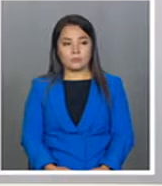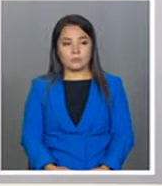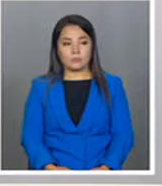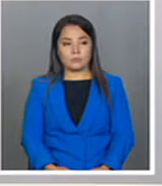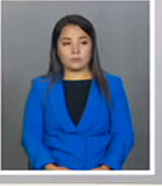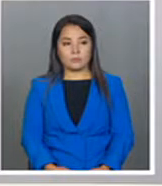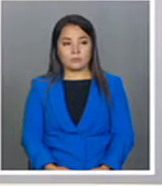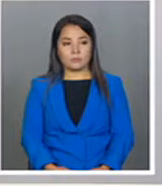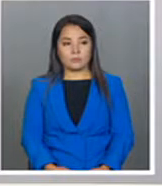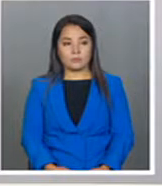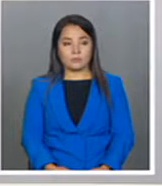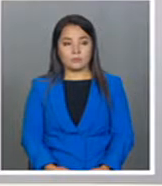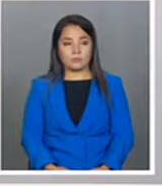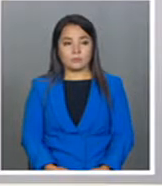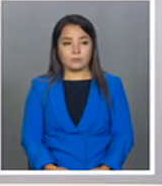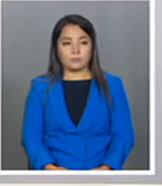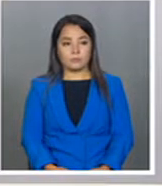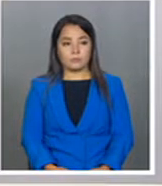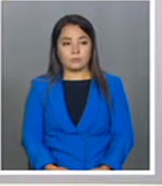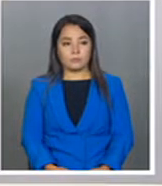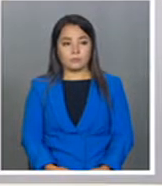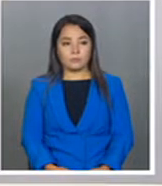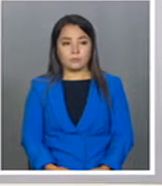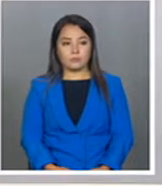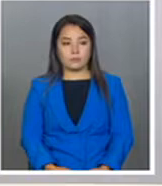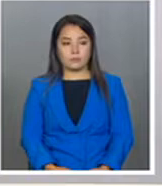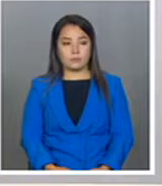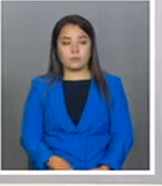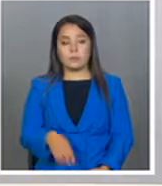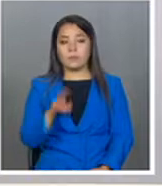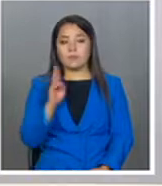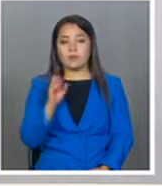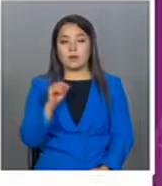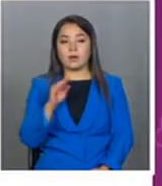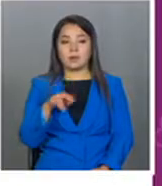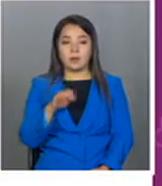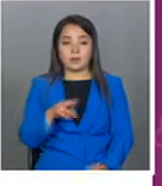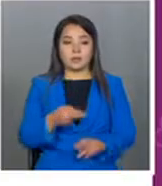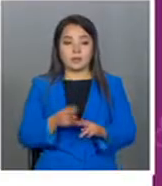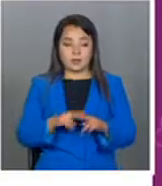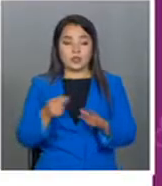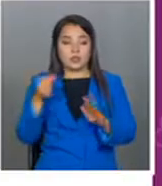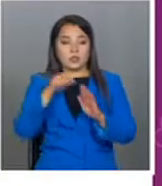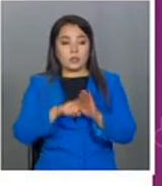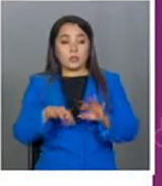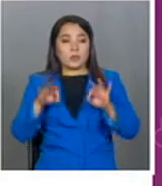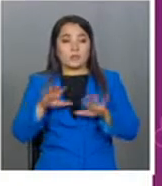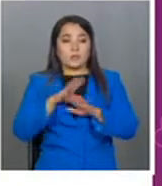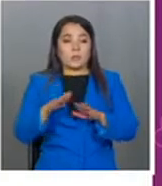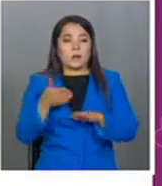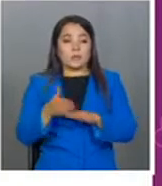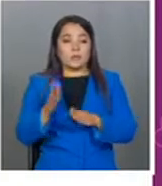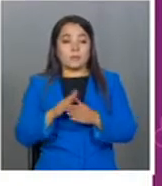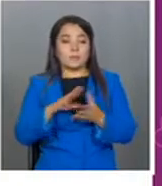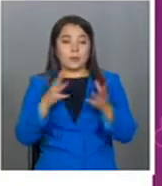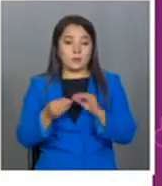19.625 деген сан аламыз. Яғни бұл квадраттың ішіндегі боялмаған бөліктің ауданы. Ал есептің шарты бойынша біз